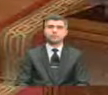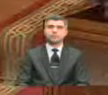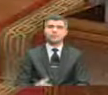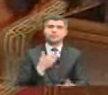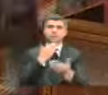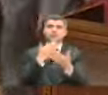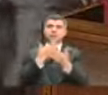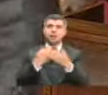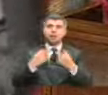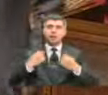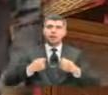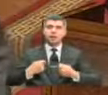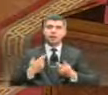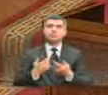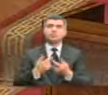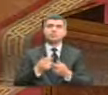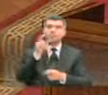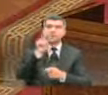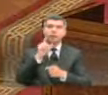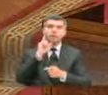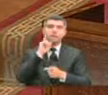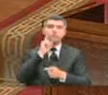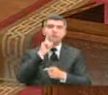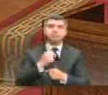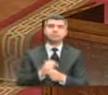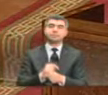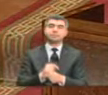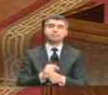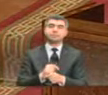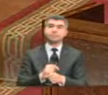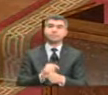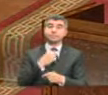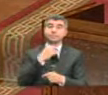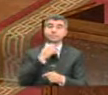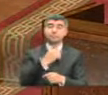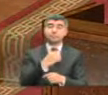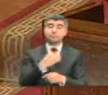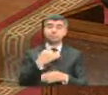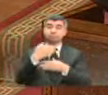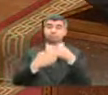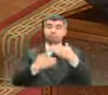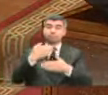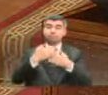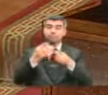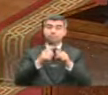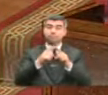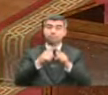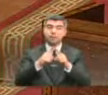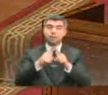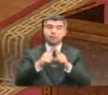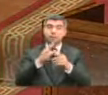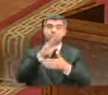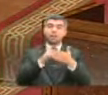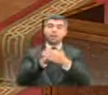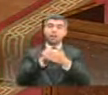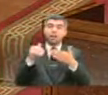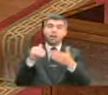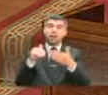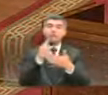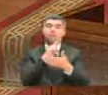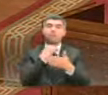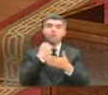سيد رئيس، سيدة النائبة المحترمة، نعم، يعتبر تطوير الإدارة من أهداف البرنامج